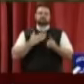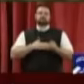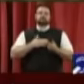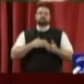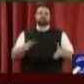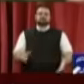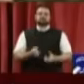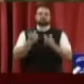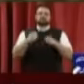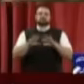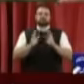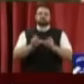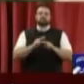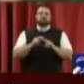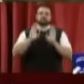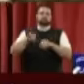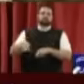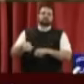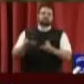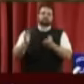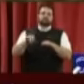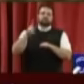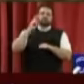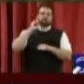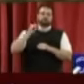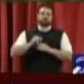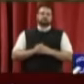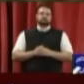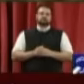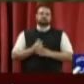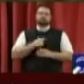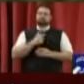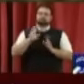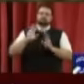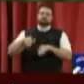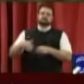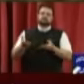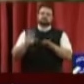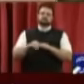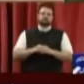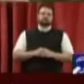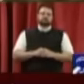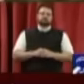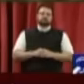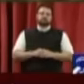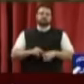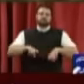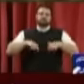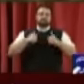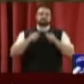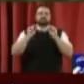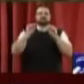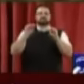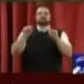Și cum să lași să moară, nu, metaforii vorbim normal, că doar noi să-l lași să moară. În schimb, viața e cel mai bun pedagog, știi,